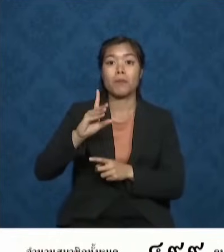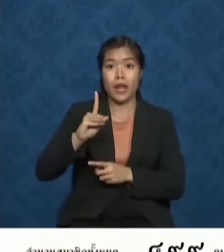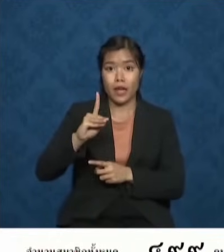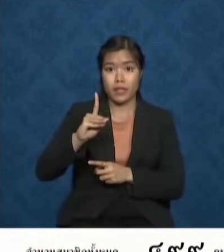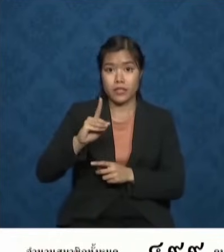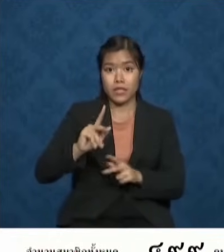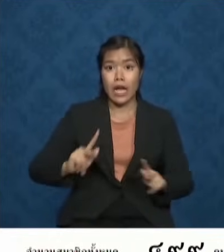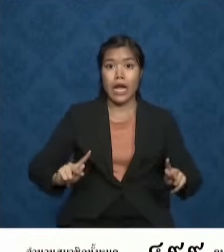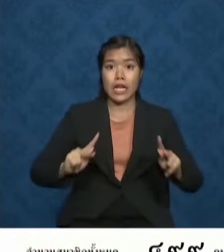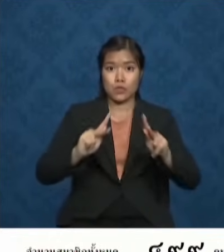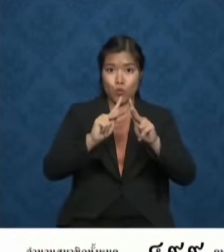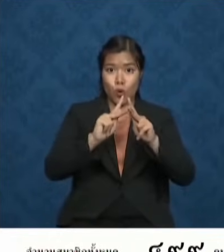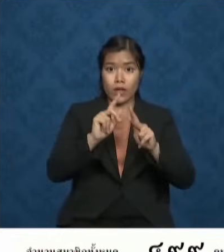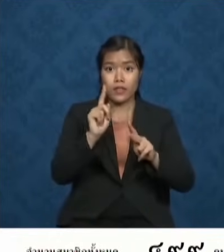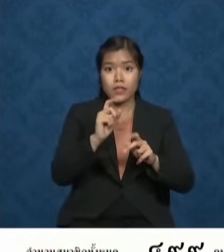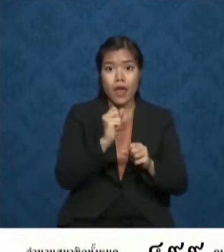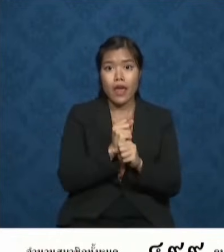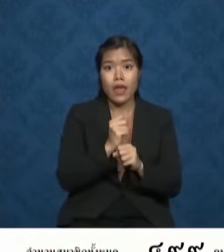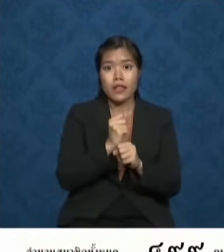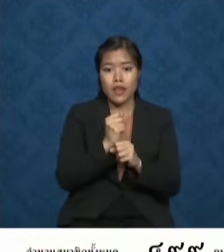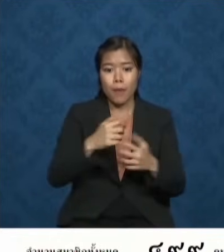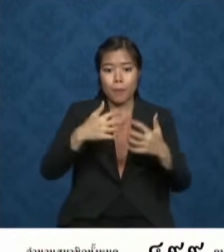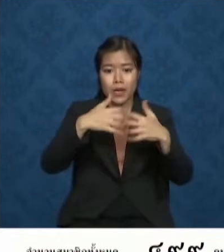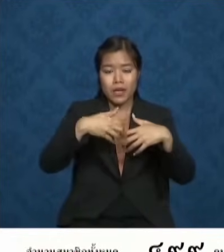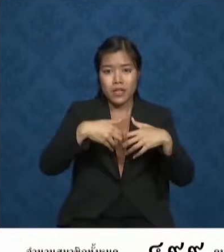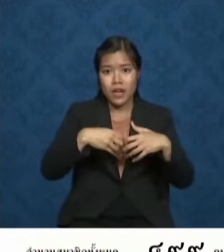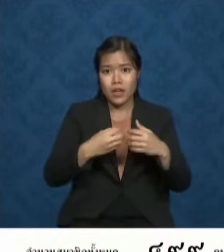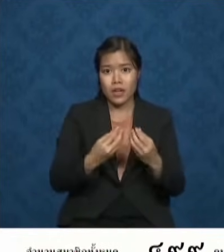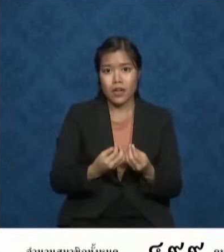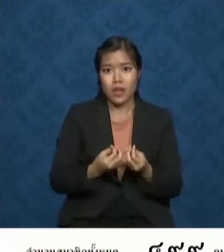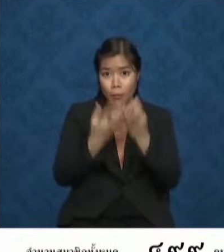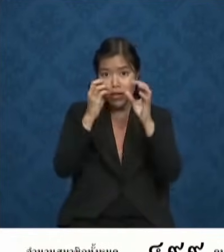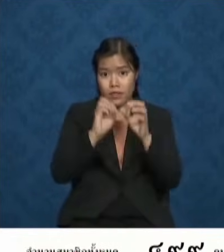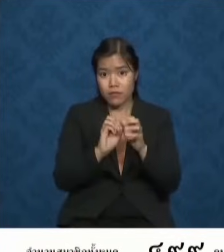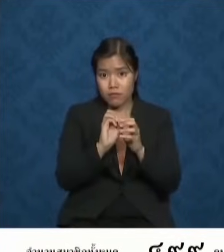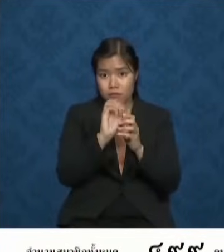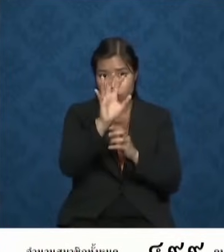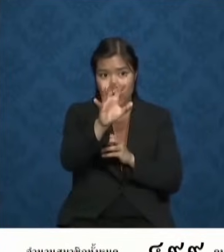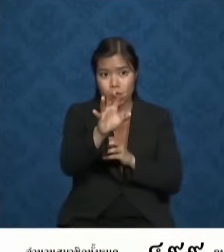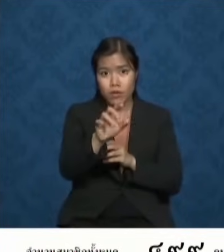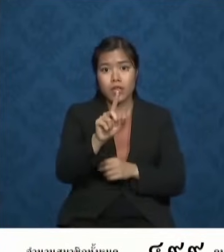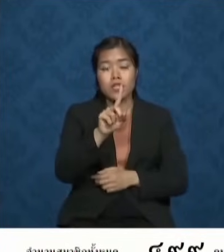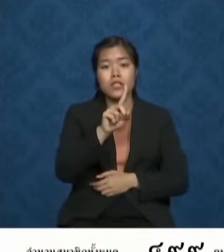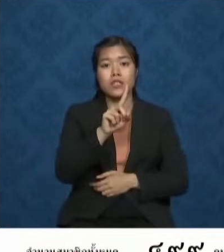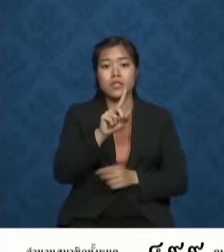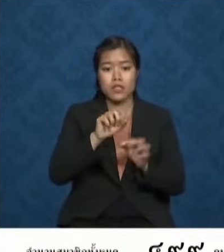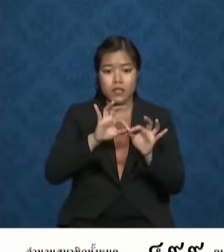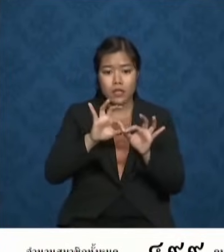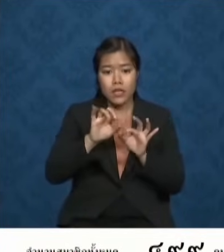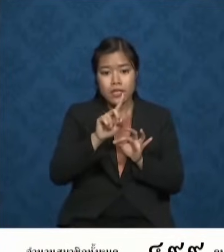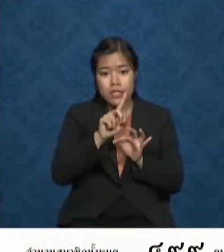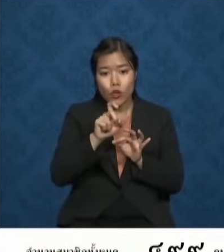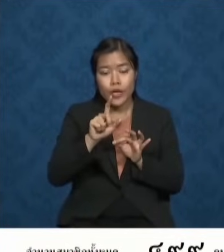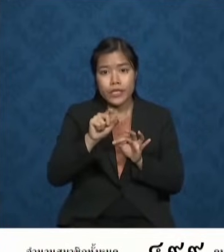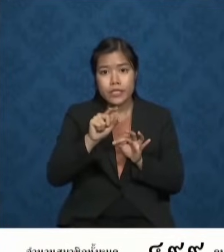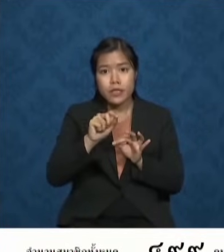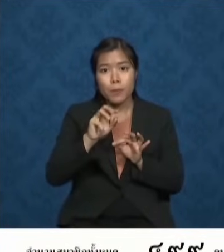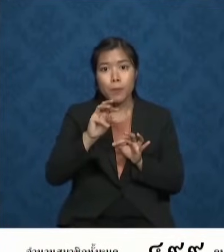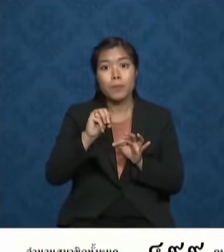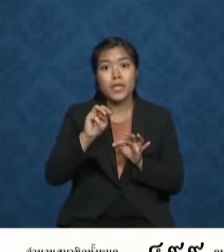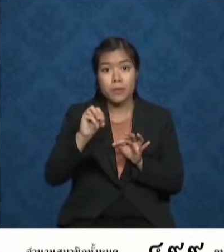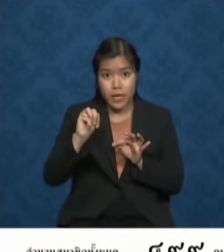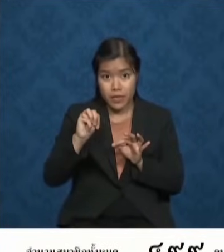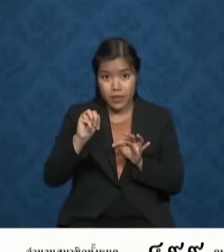เครื่องยิงลูกระเบิดขนาด120มิลลิเมตรประจำการแล้วกองทั